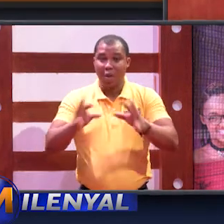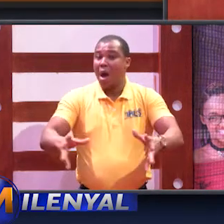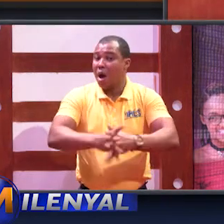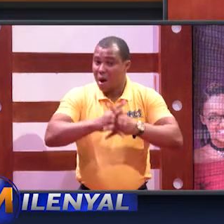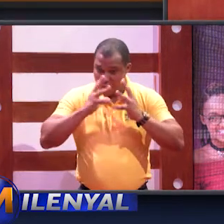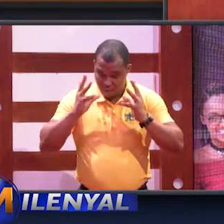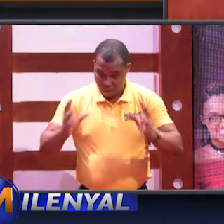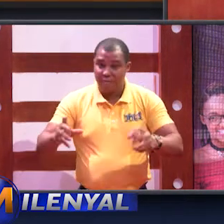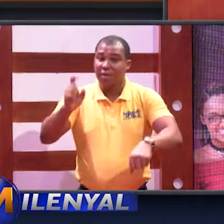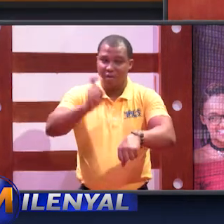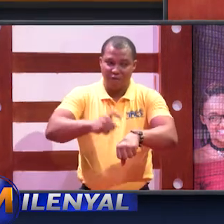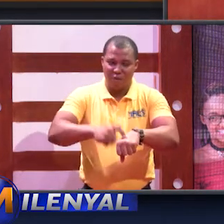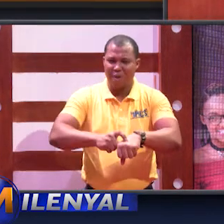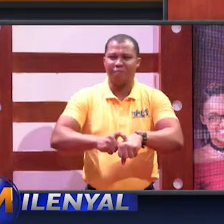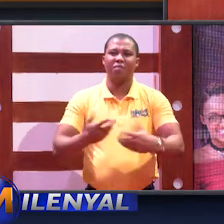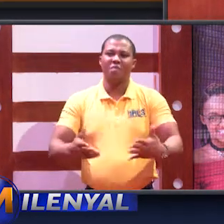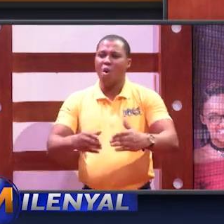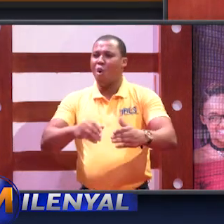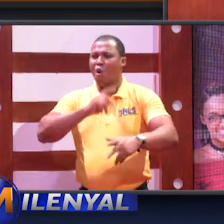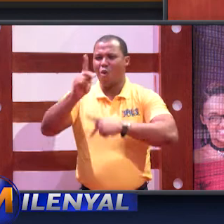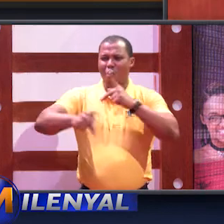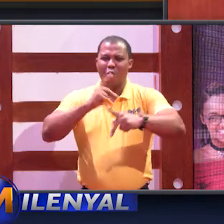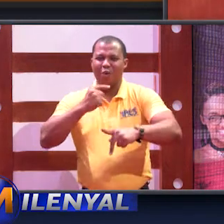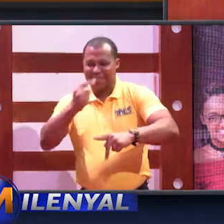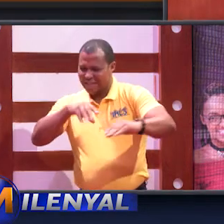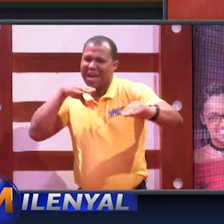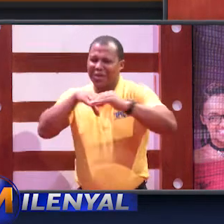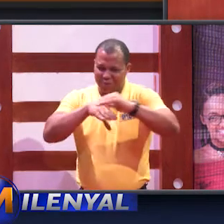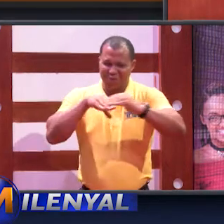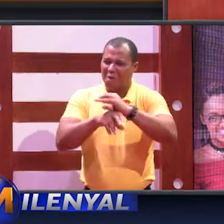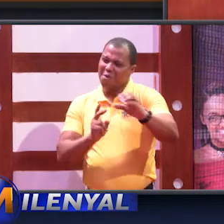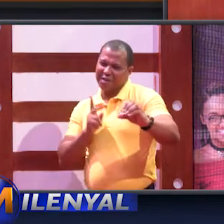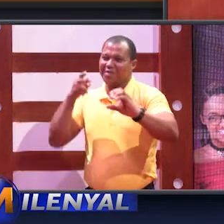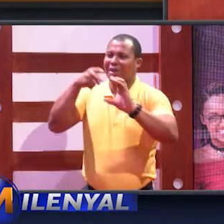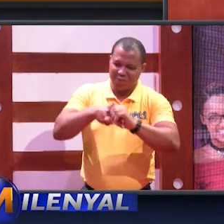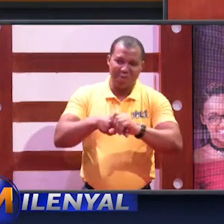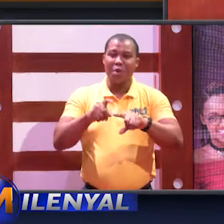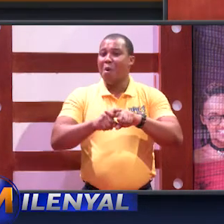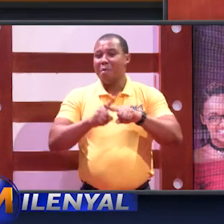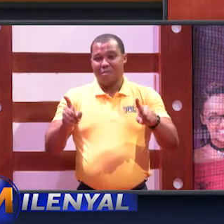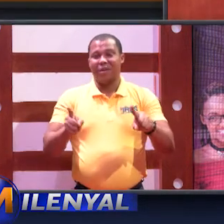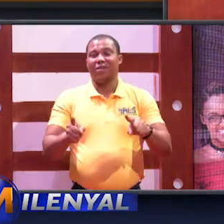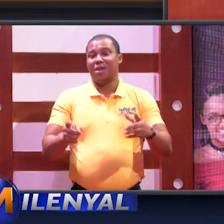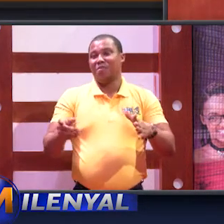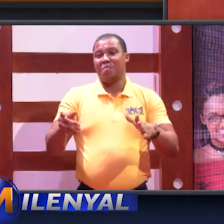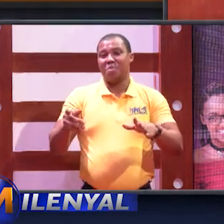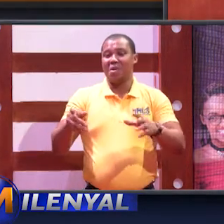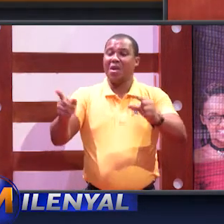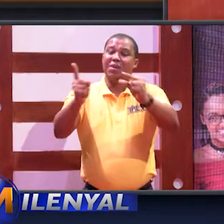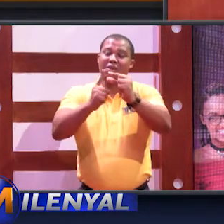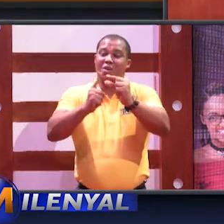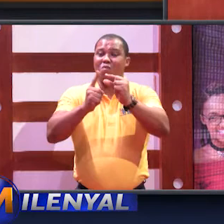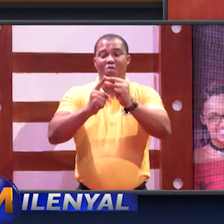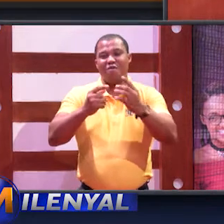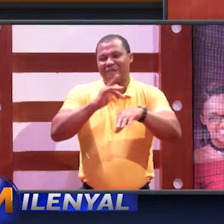fois, yo cité moyo inclusion, intégration, participation. Mais c'est deux mots qui vide en soi, c'est deux